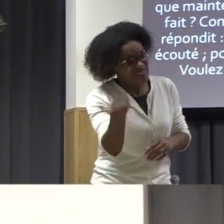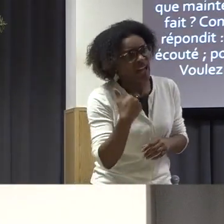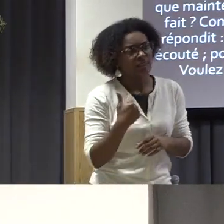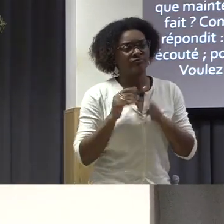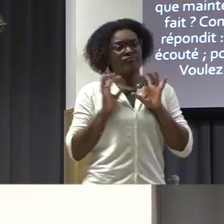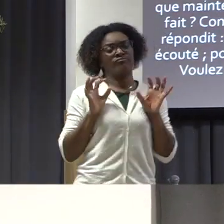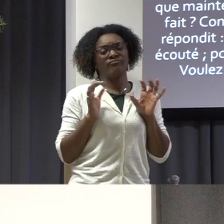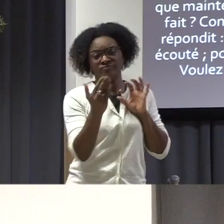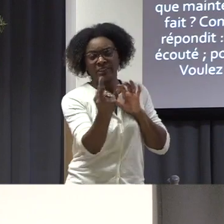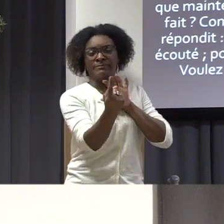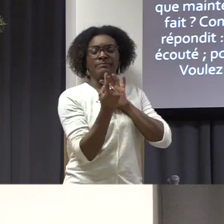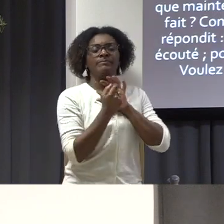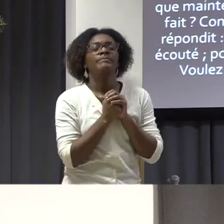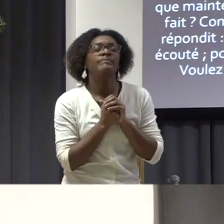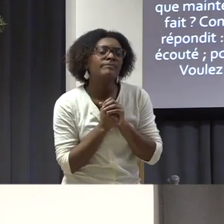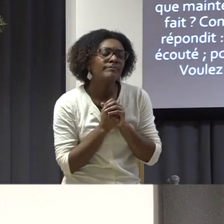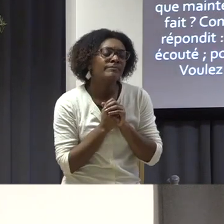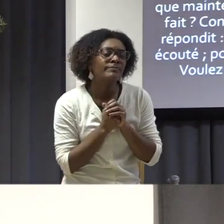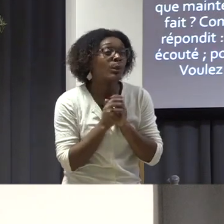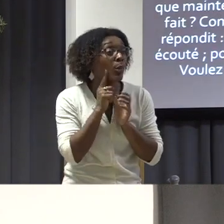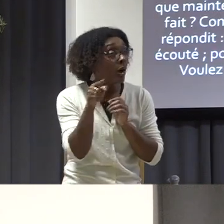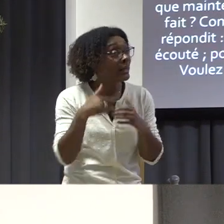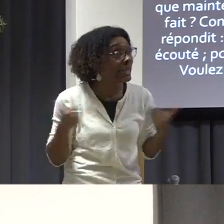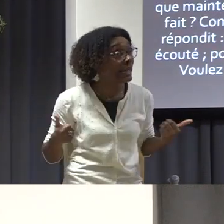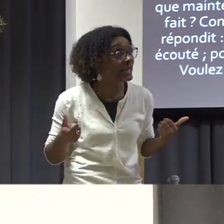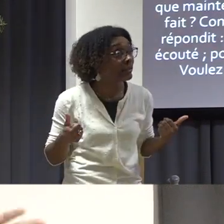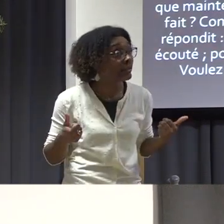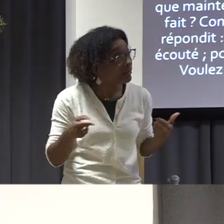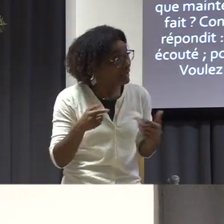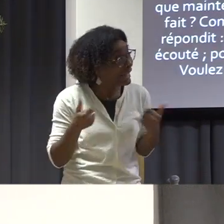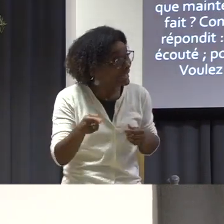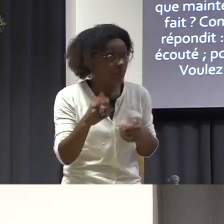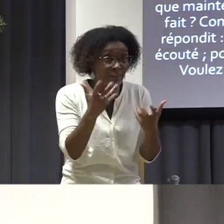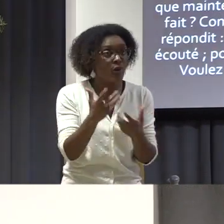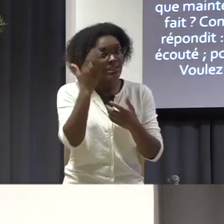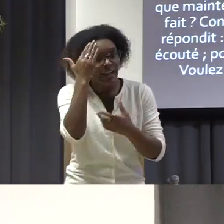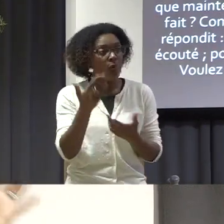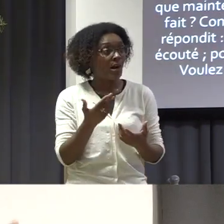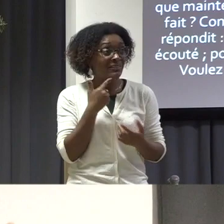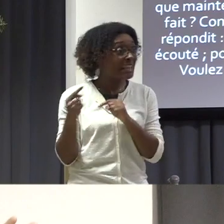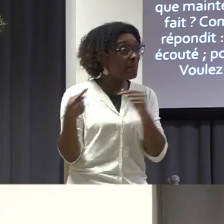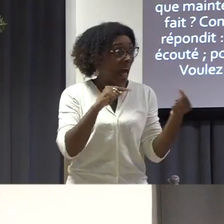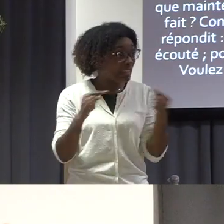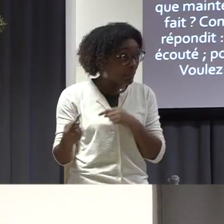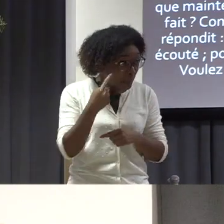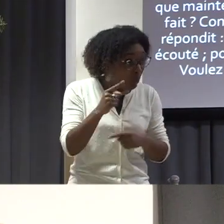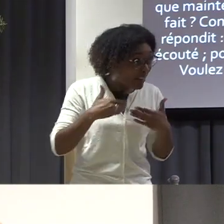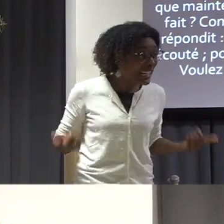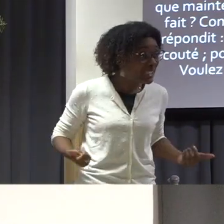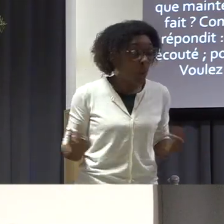pourquoi parce qu'il avait été guérie une guérison devient un débat théologique